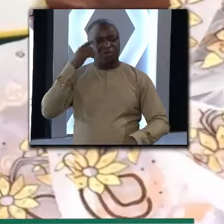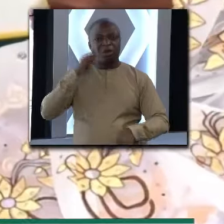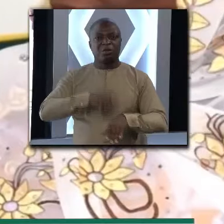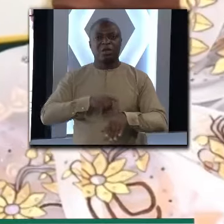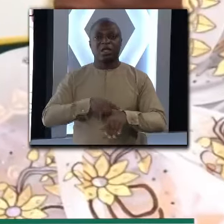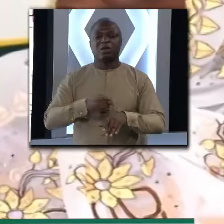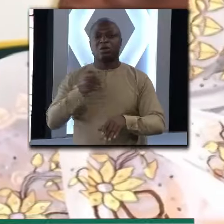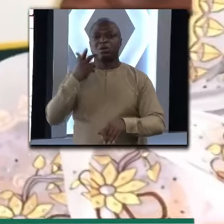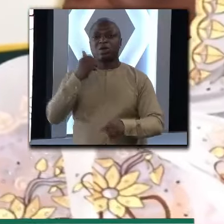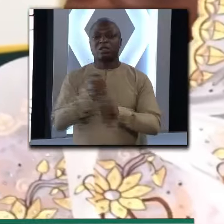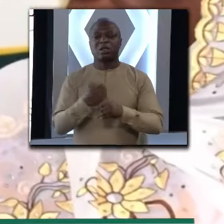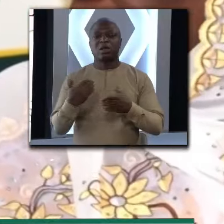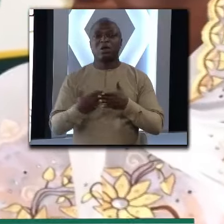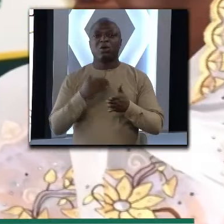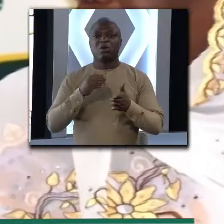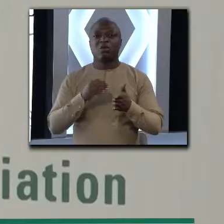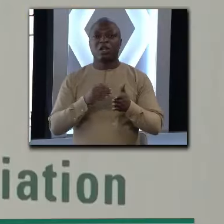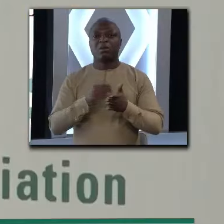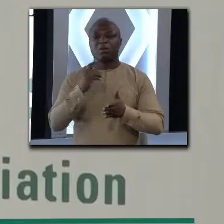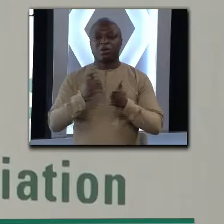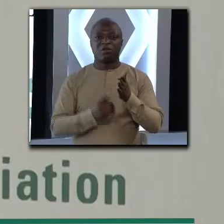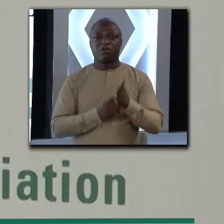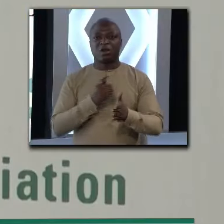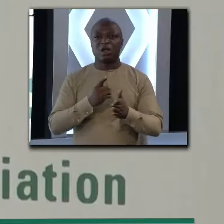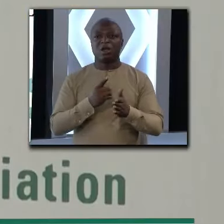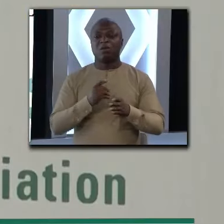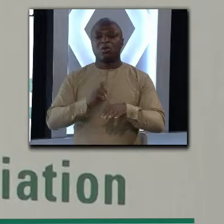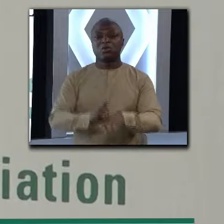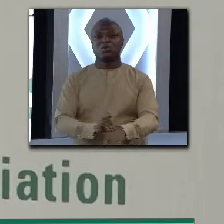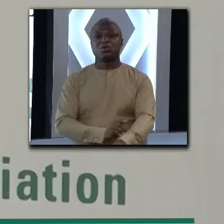de 3 ans renouvelable, une fois pour une